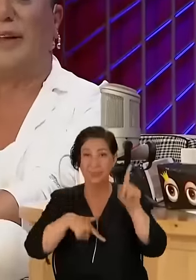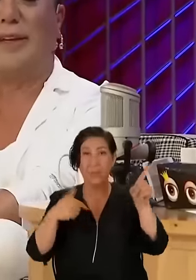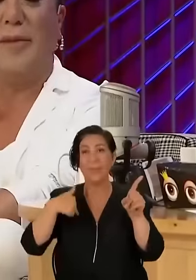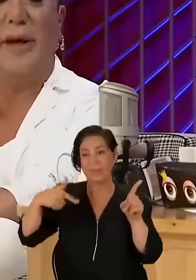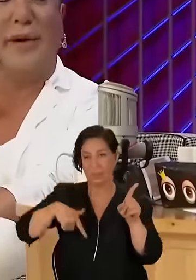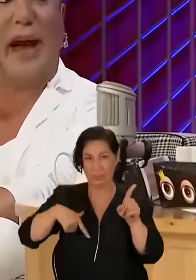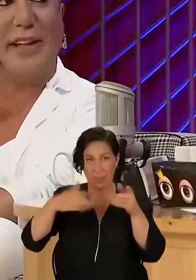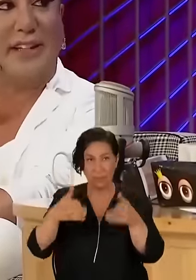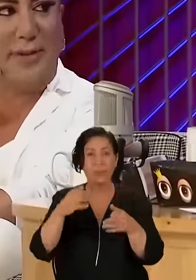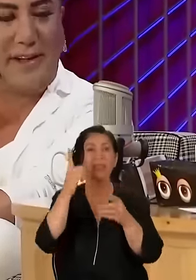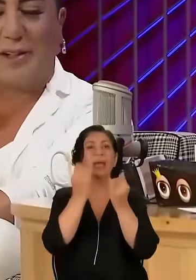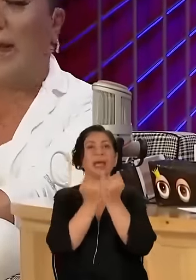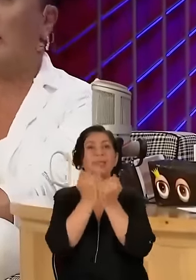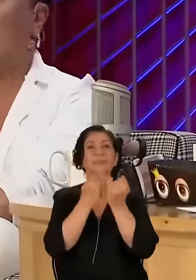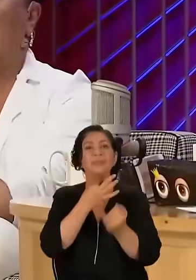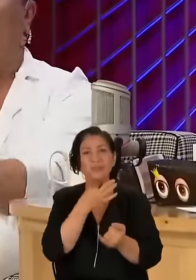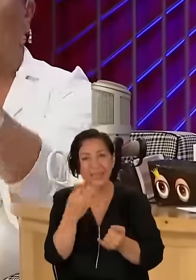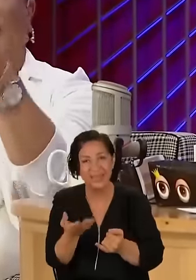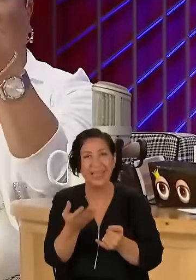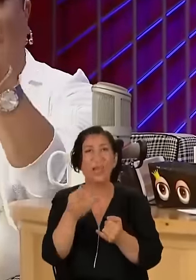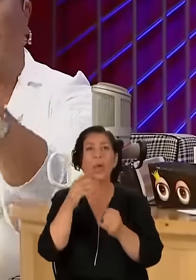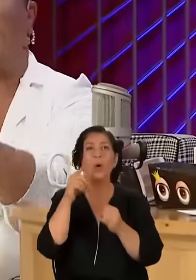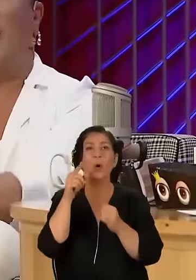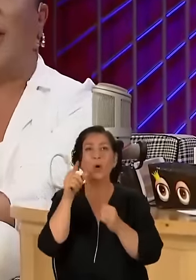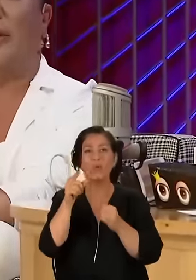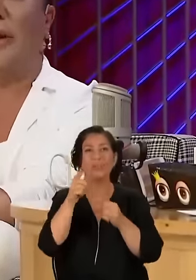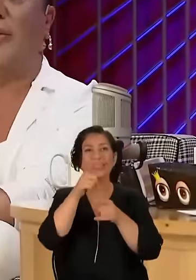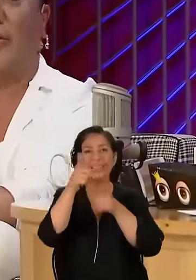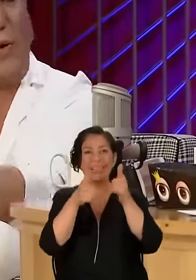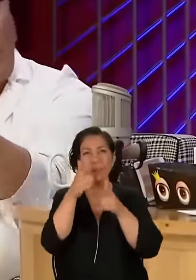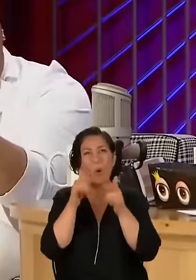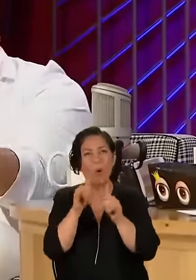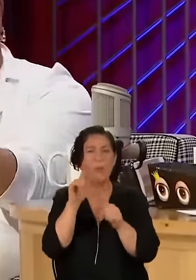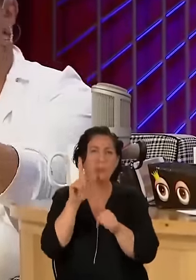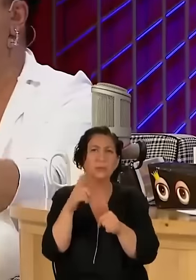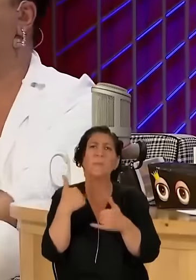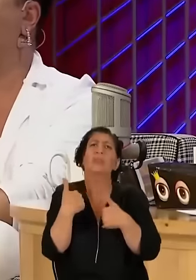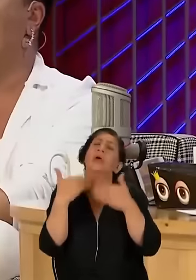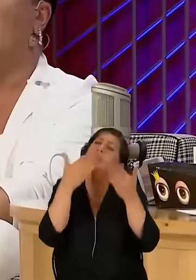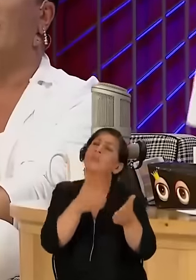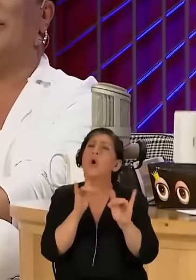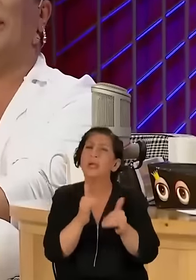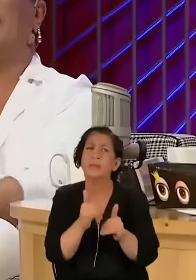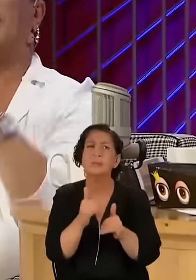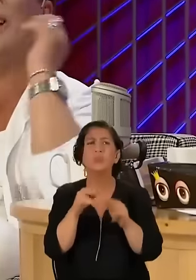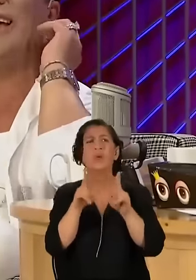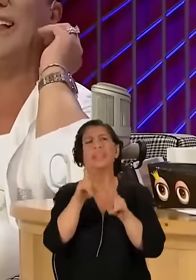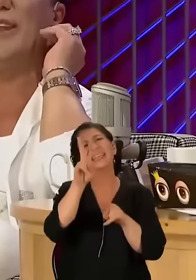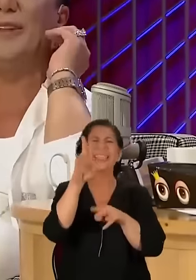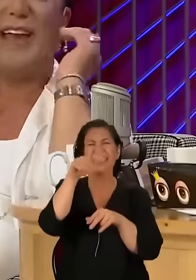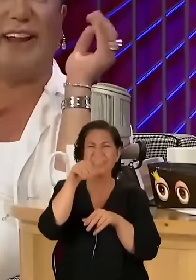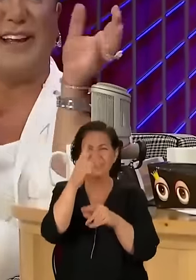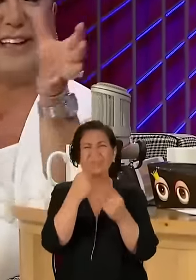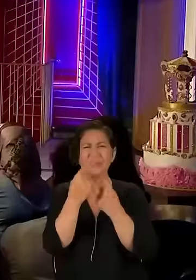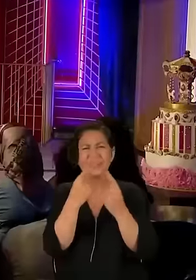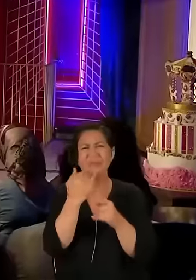İzmir'deydim. Bir kardeşimiz rica etti. Destek onun klibinde oynamam gerekiyordu. Ben de gittim oynadım. Murat dedi ki iki dakika gelsene